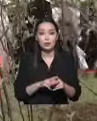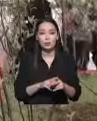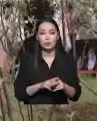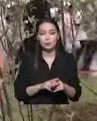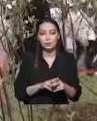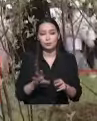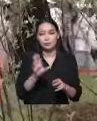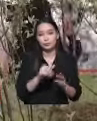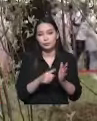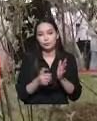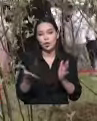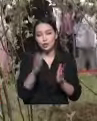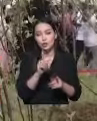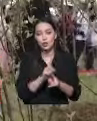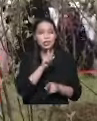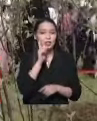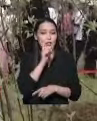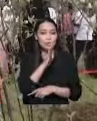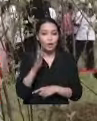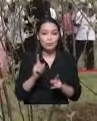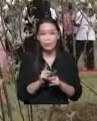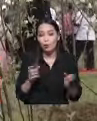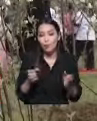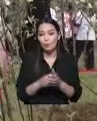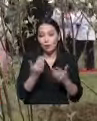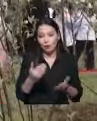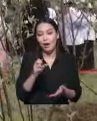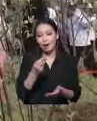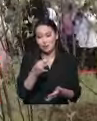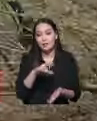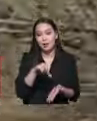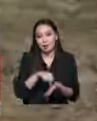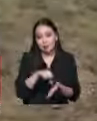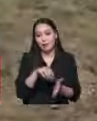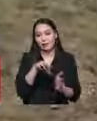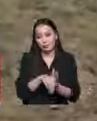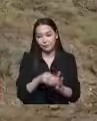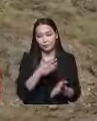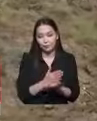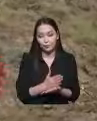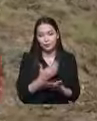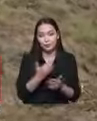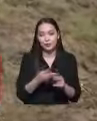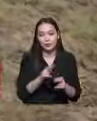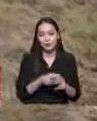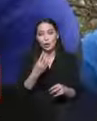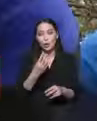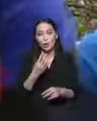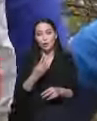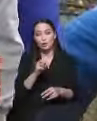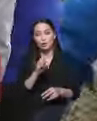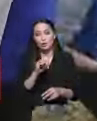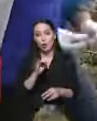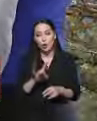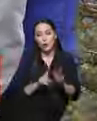тұрғандай 600-ға жуық жастардың басын қосып осы бүгін акцияға қатысып жатырмыз. 8 сәуірде басталған бұл науқанда